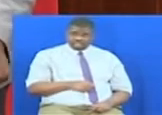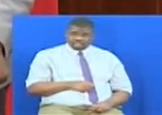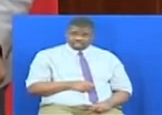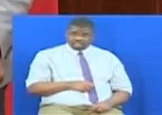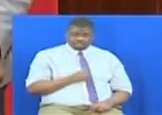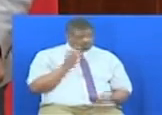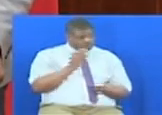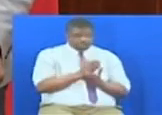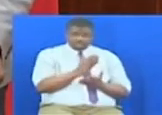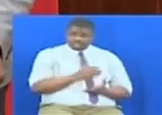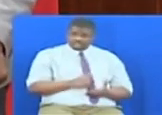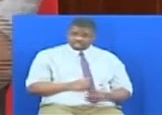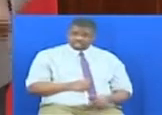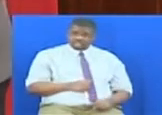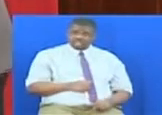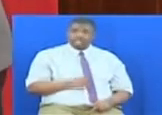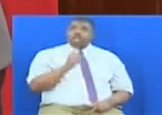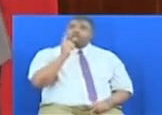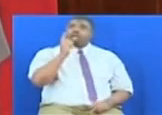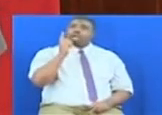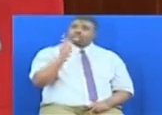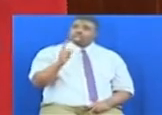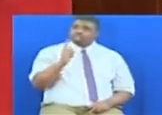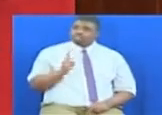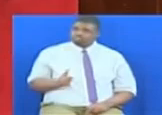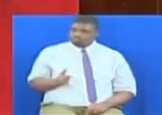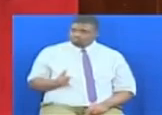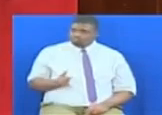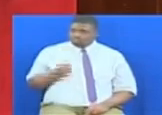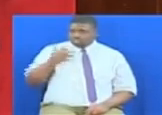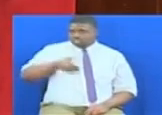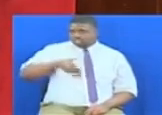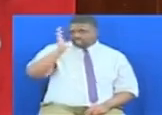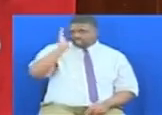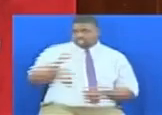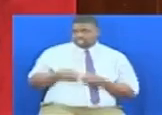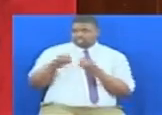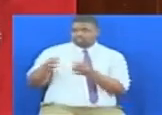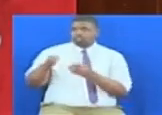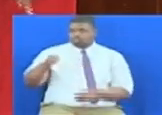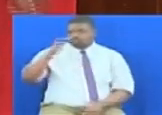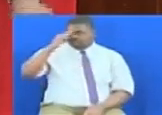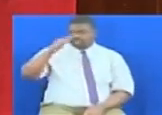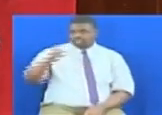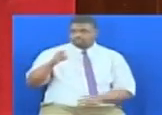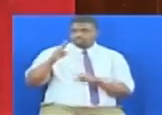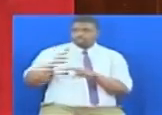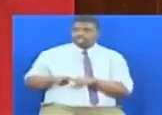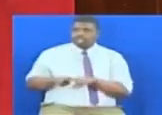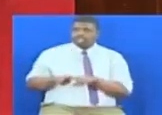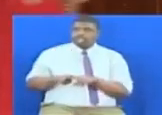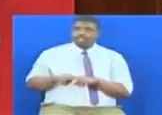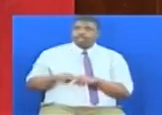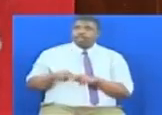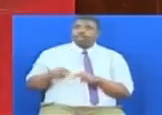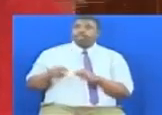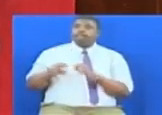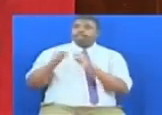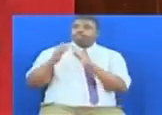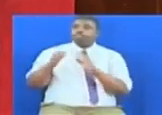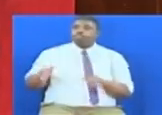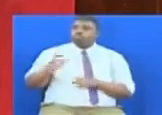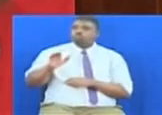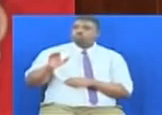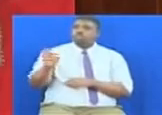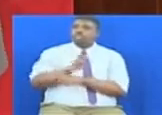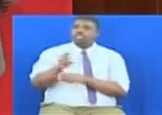kweli? Alafu una serikali inakupa askari wanakaa kwenye mlango wako wanakulinda miezi yote hii.